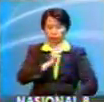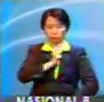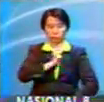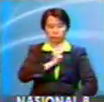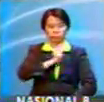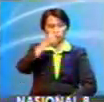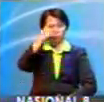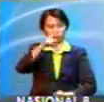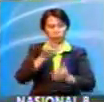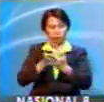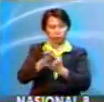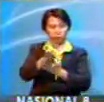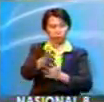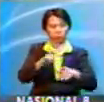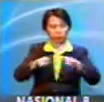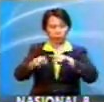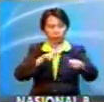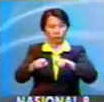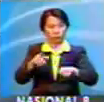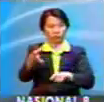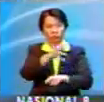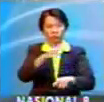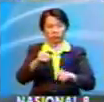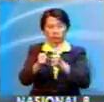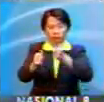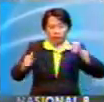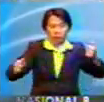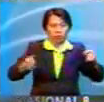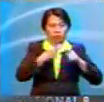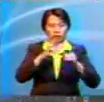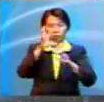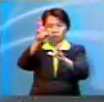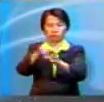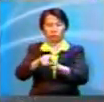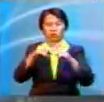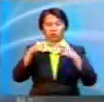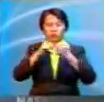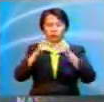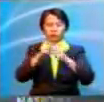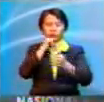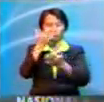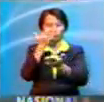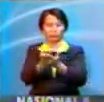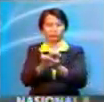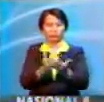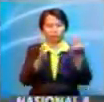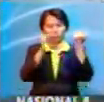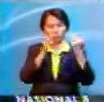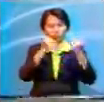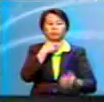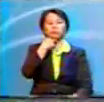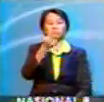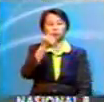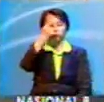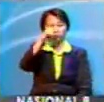sendiri untuk meneruskan daya saing sekaligus mengelak daripada terjebak dengan gejala tidak sihat. Harapan turut